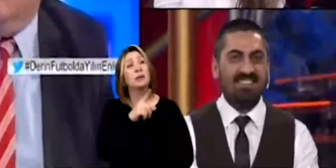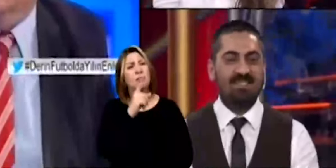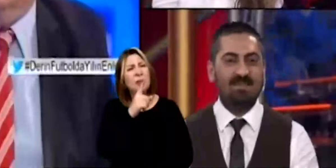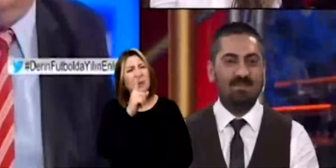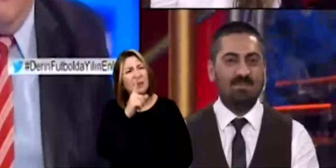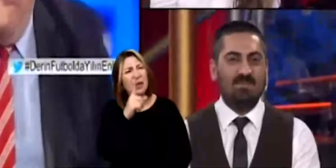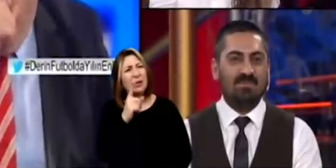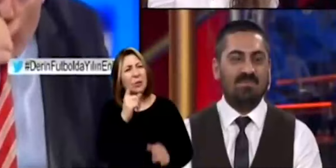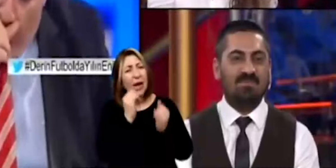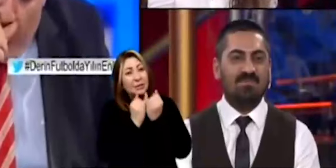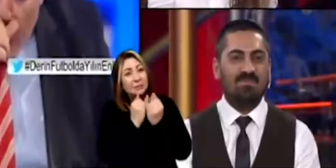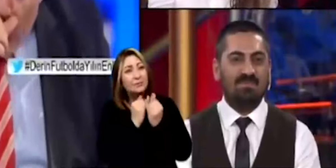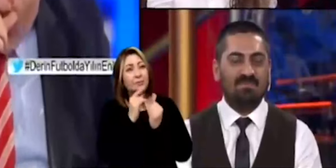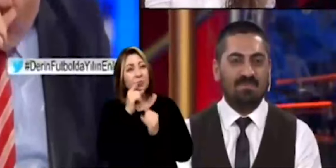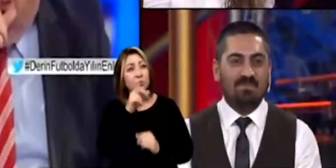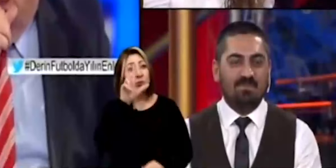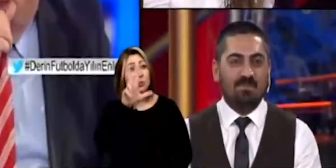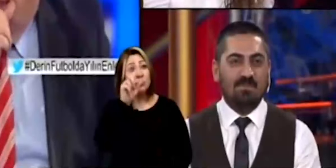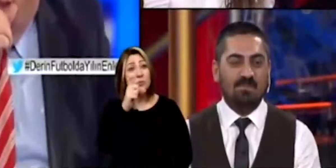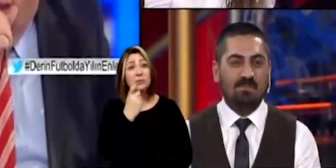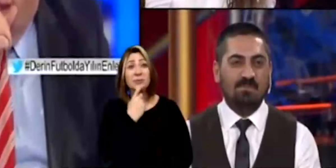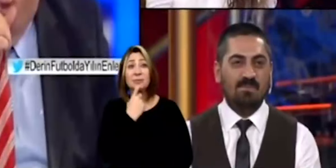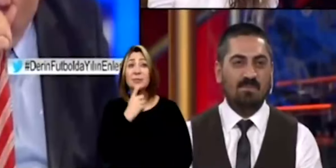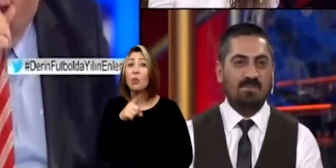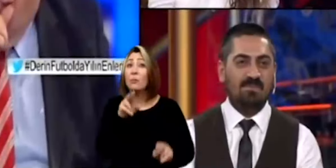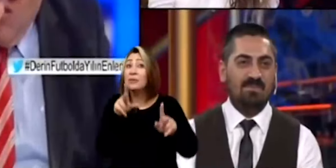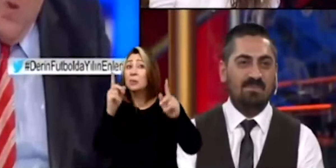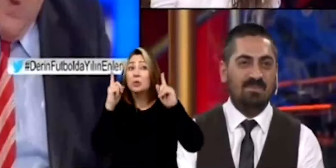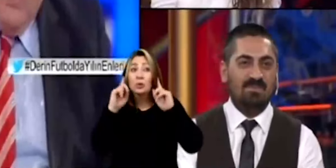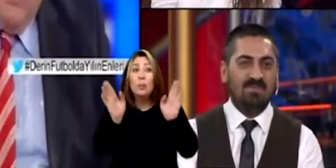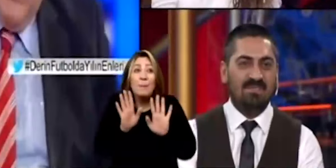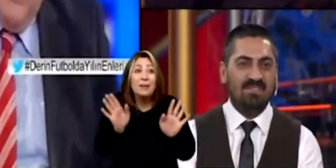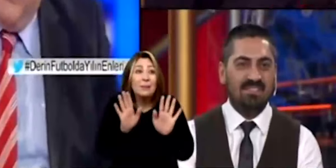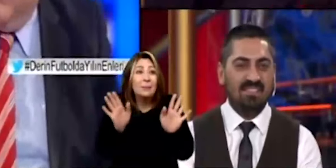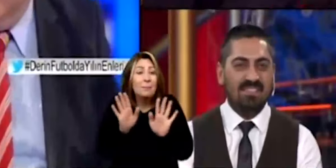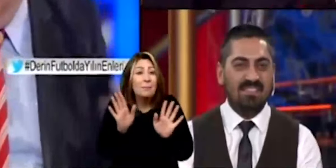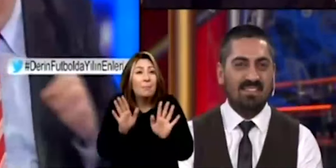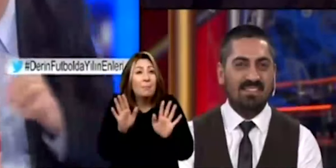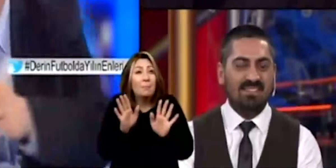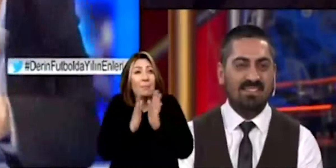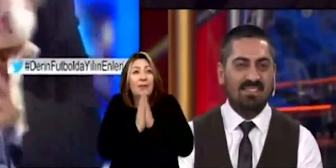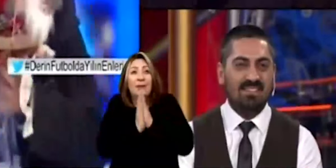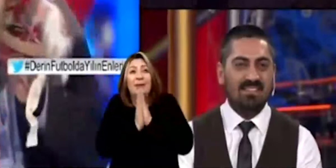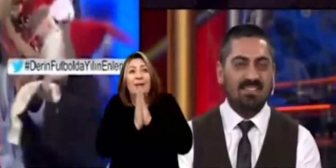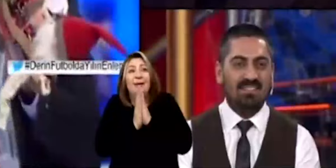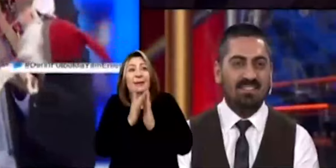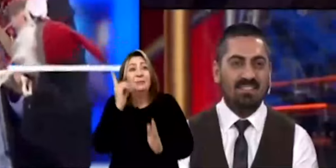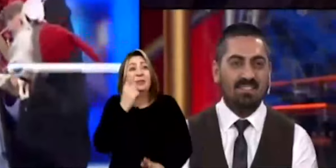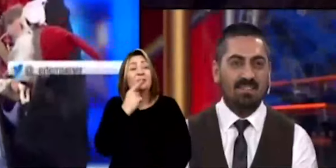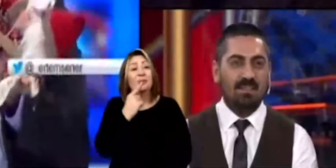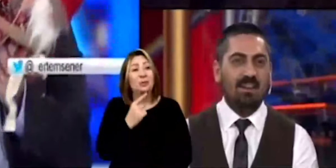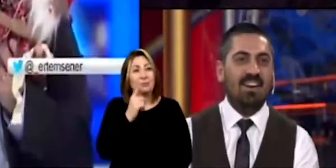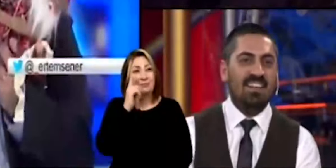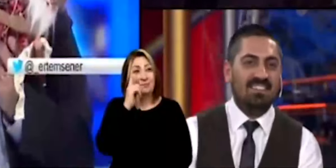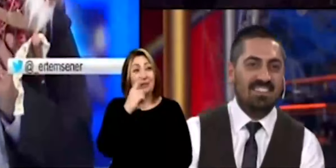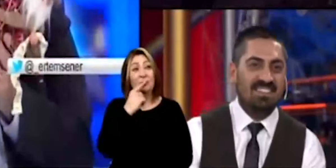ne kardeşim hocam, böyle bir şey 39 yaşındayım. Ben böyle bir şey duymadım. Ben ilk defa. Hocam özelliği ama zaten. Ama doğru o. Bir dakika. Ama bir şey söyleyeceğim. Onu bir